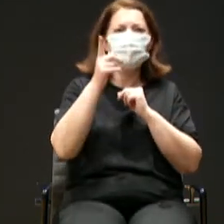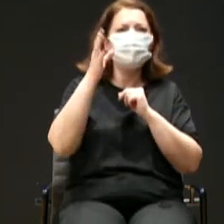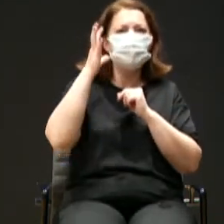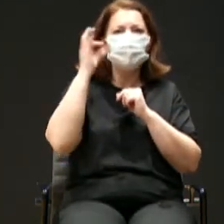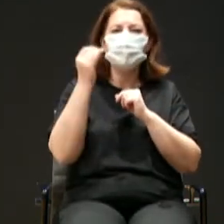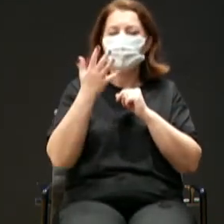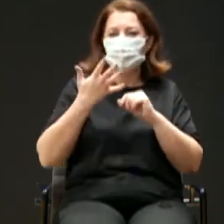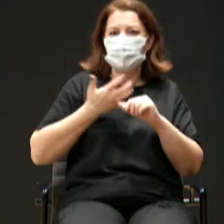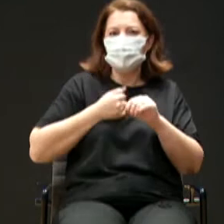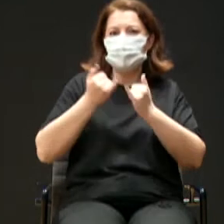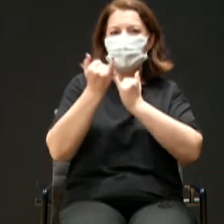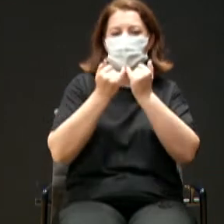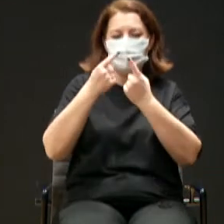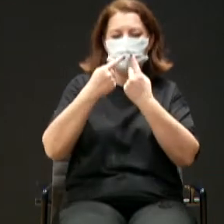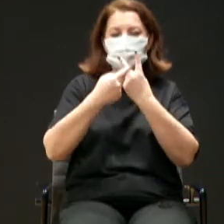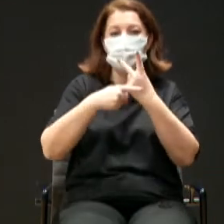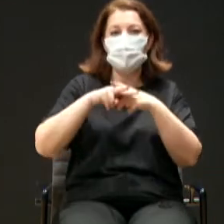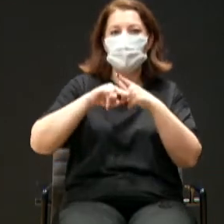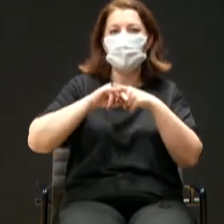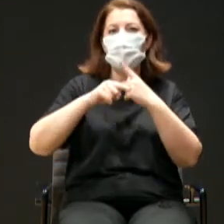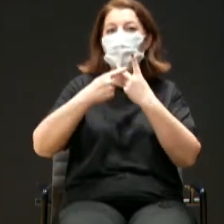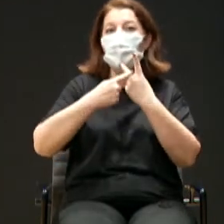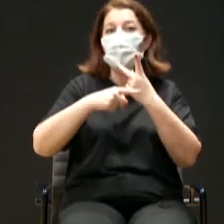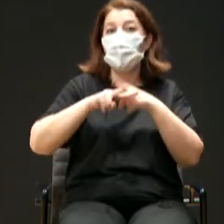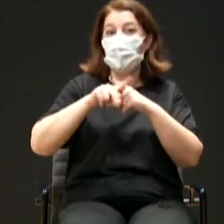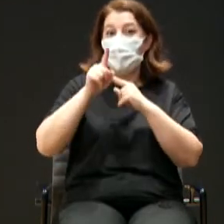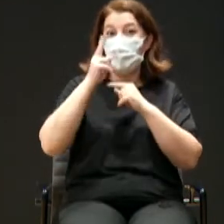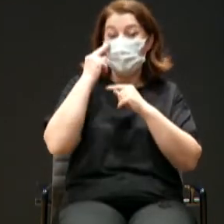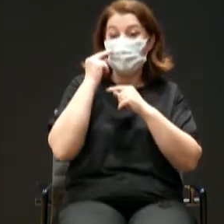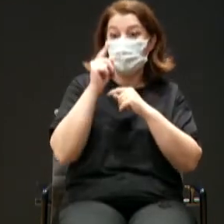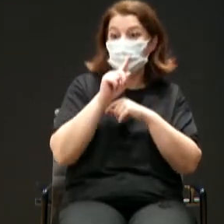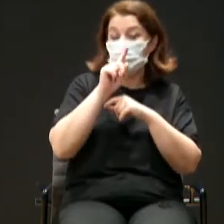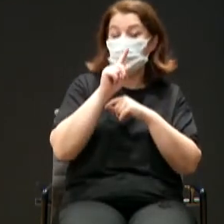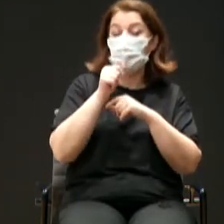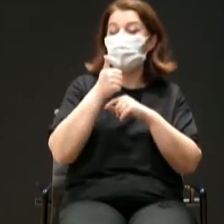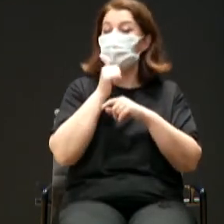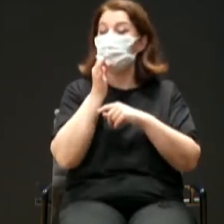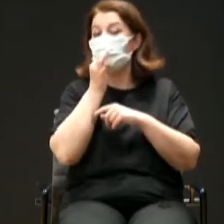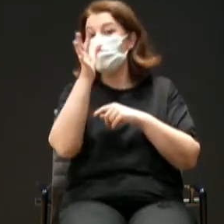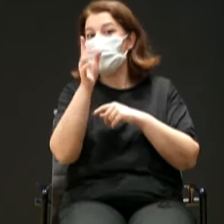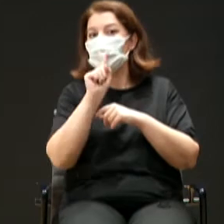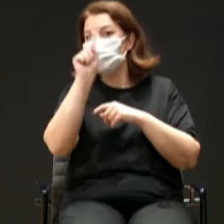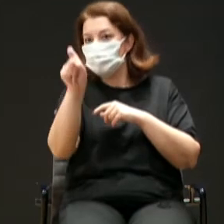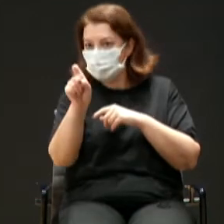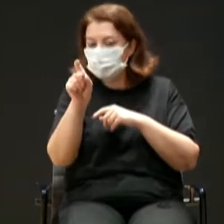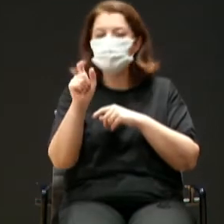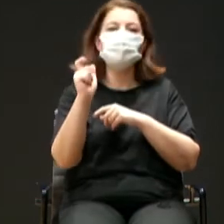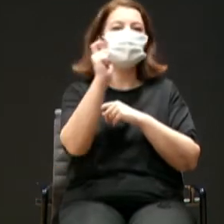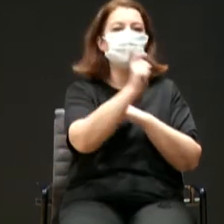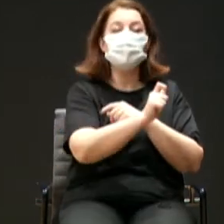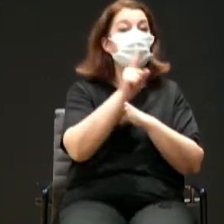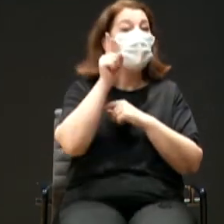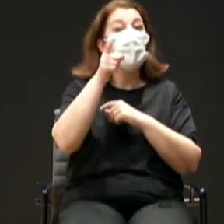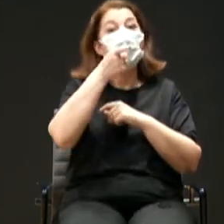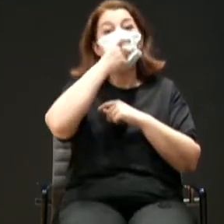kardeşi Yahya Efendi'ye sadrazamı gönderir. Sadrazam gitti, sordu ve döndü. Kanuni ne dedi